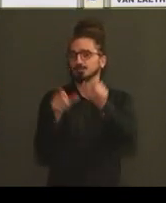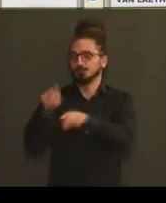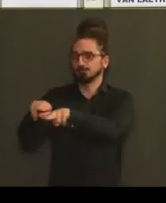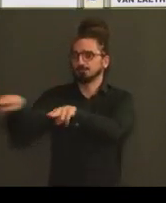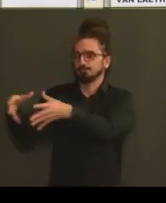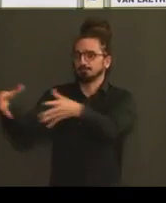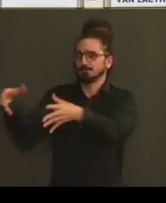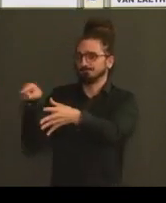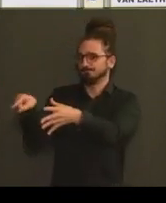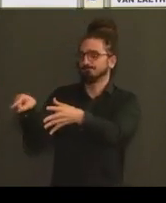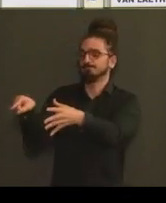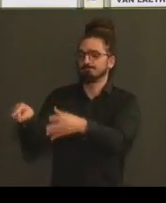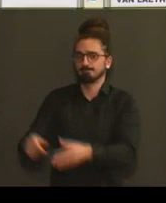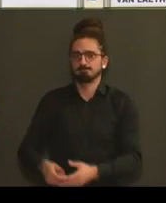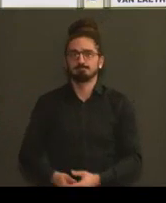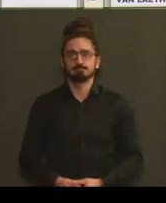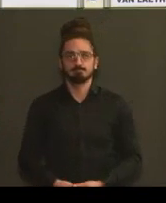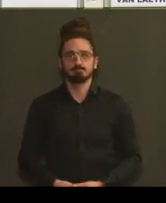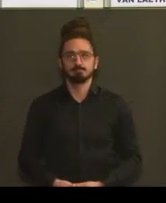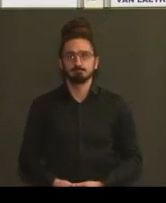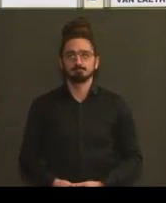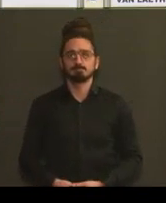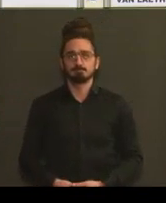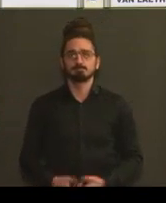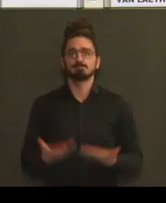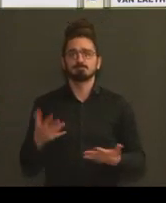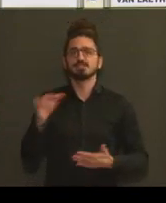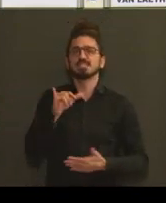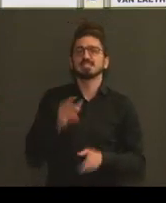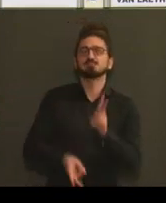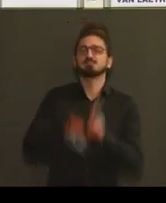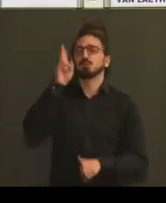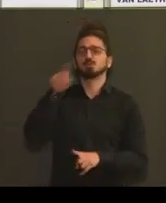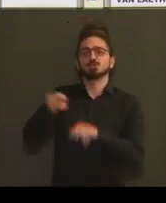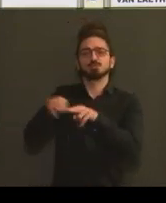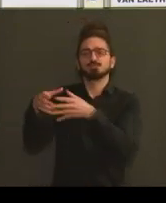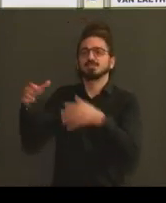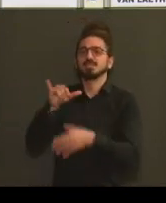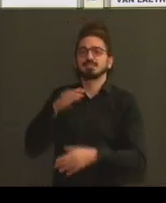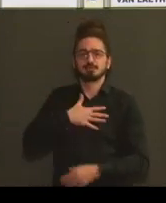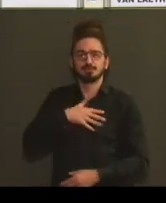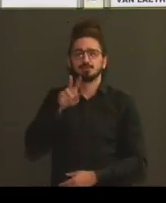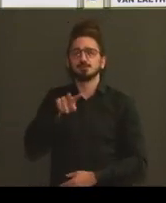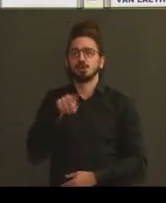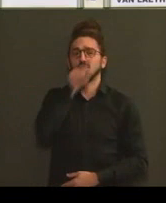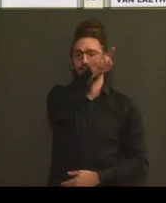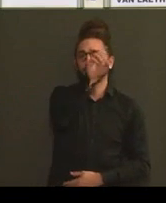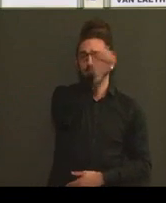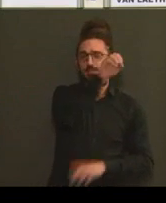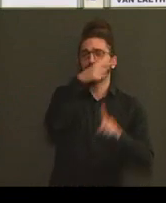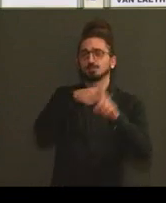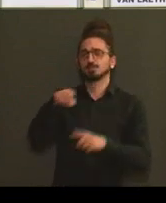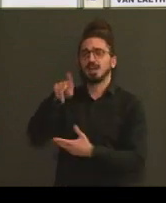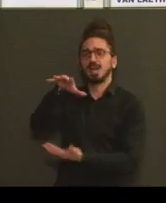par des patients issus de Flandre orientale et du Hainaut. Ces deux provinces, au niveau des soins intensifs,